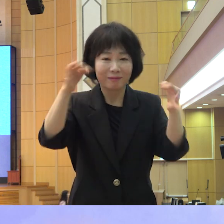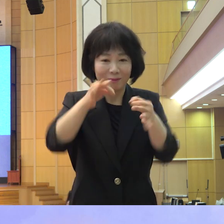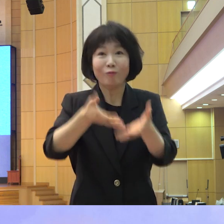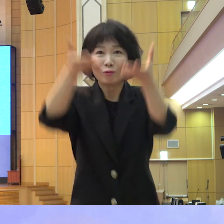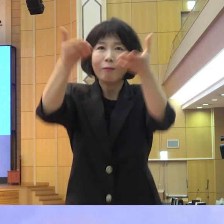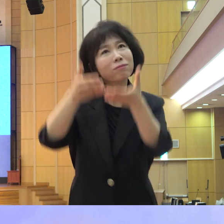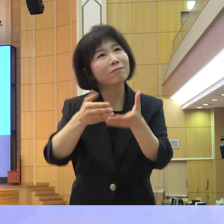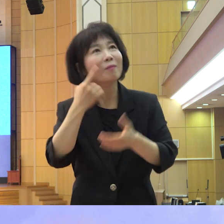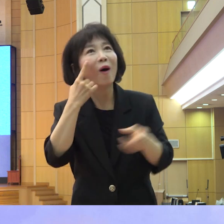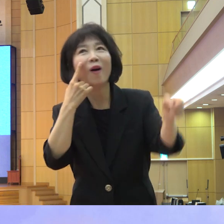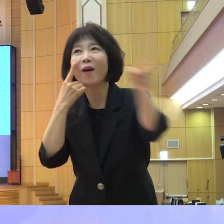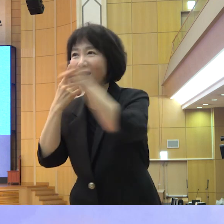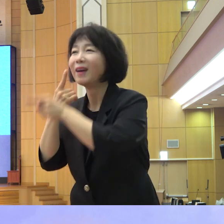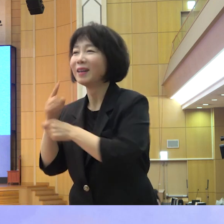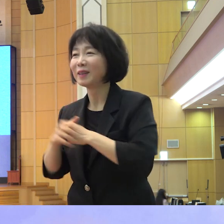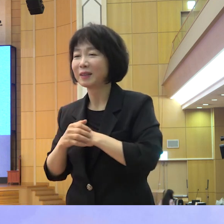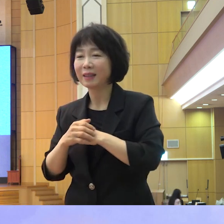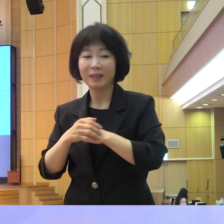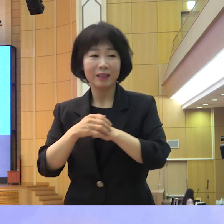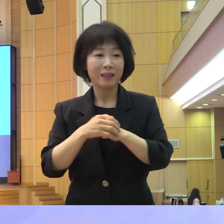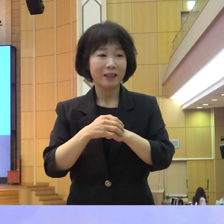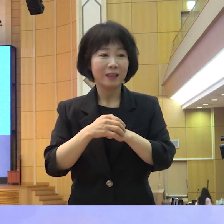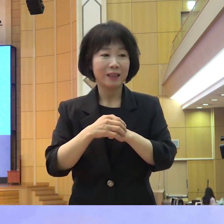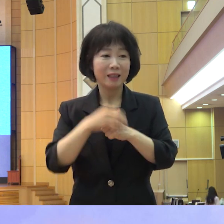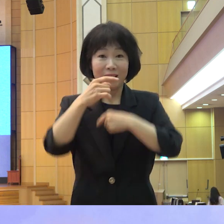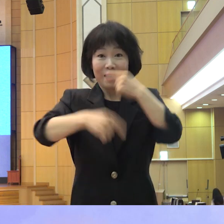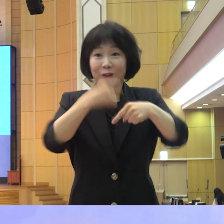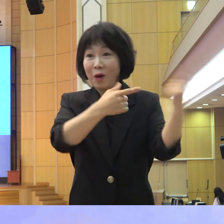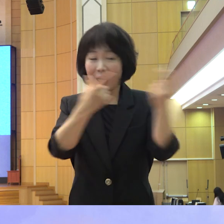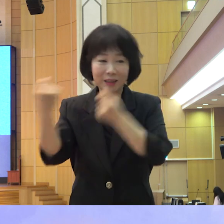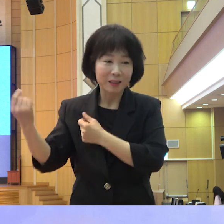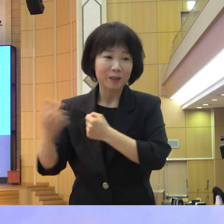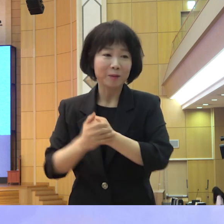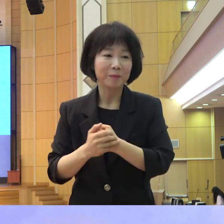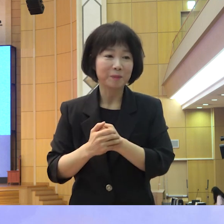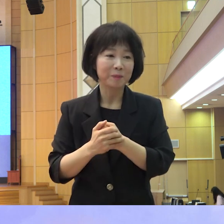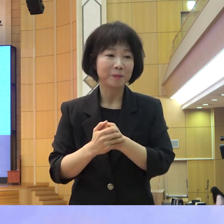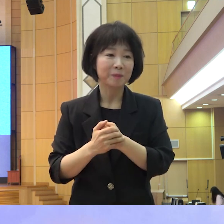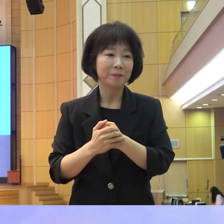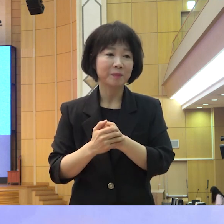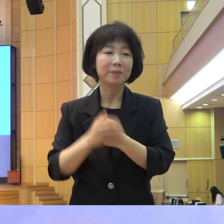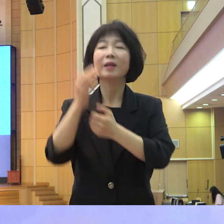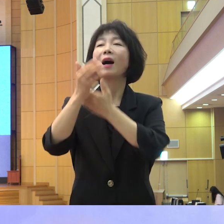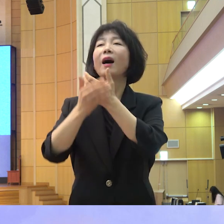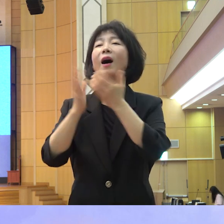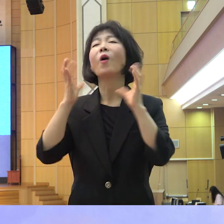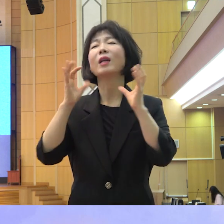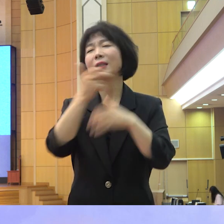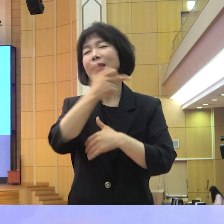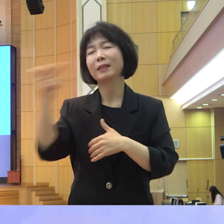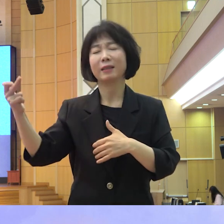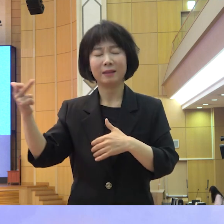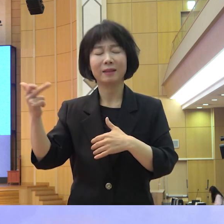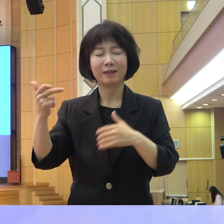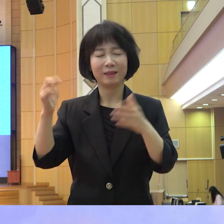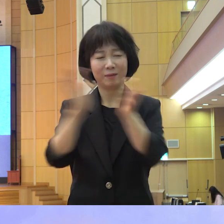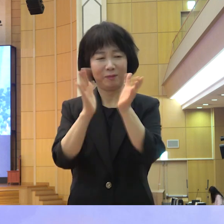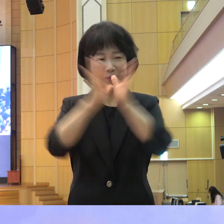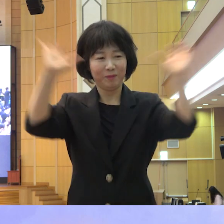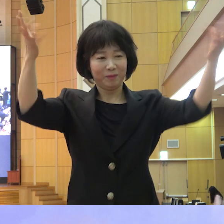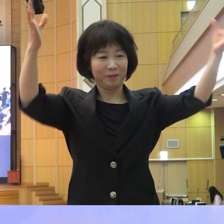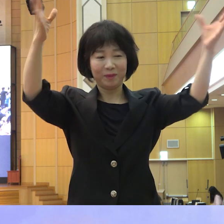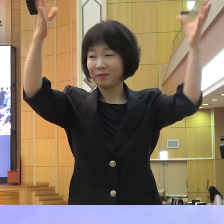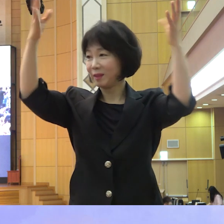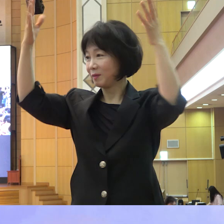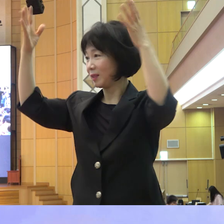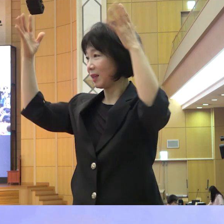했는데, 다시 한번 예수님이 사랑하시는 우리는 어린 아이들에게 큰 응원의 박수를